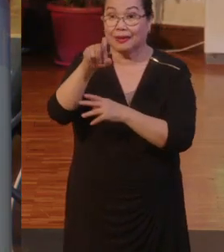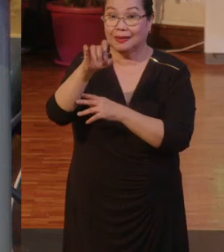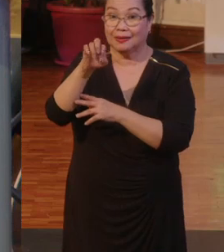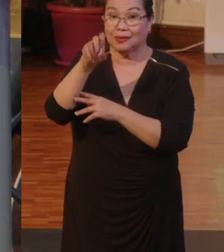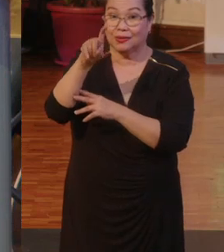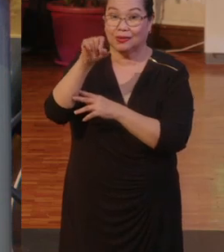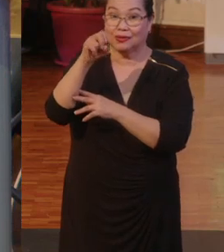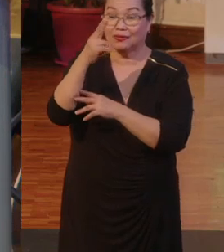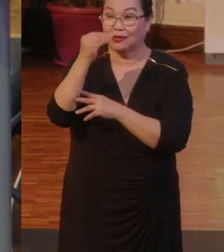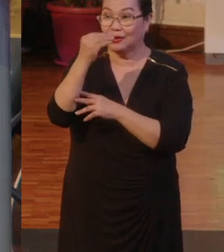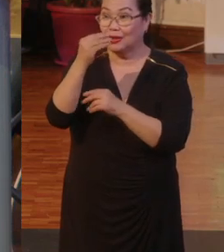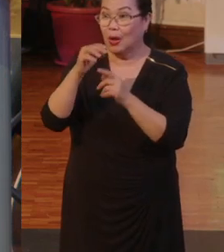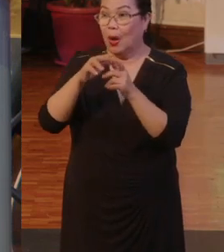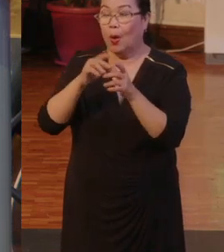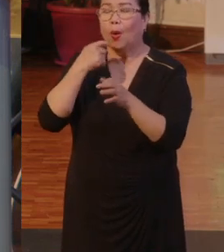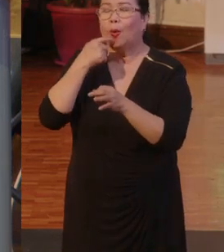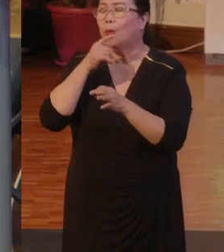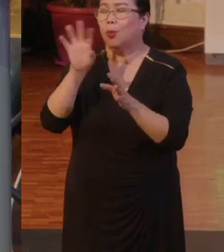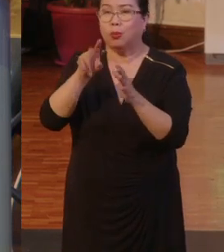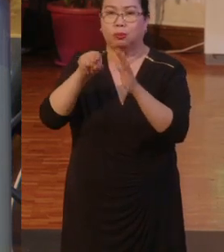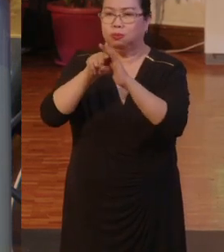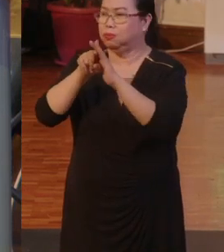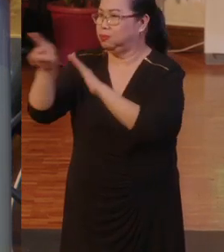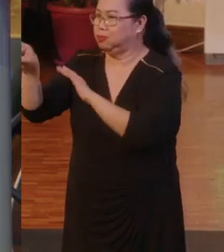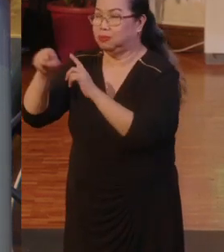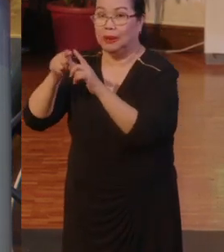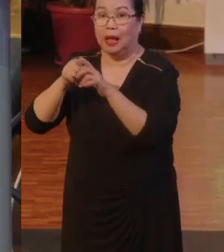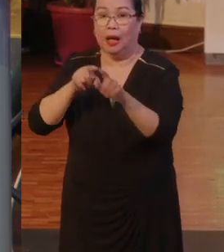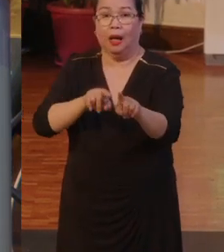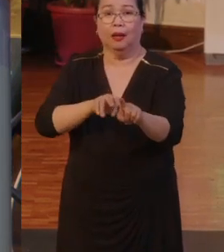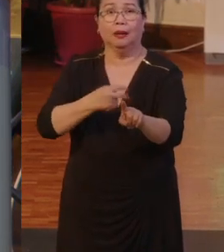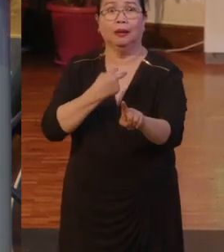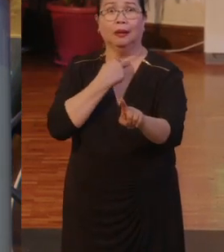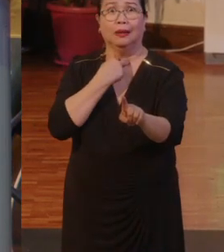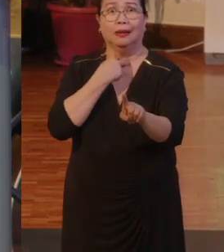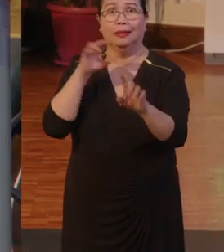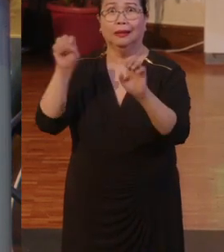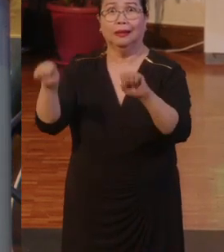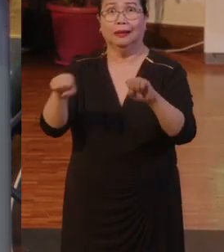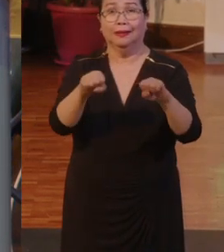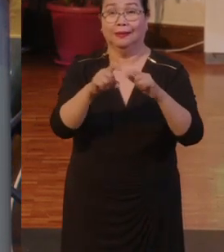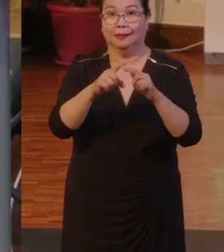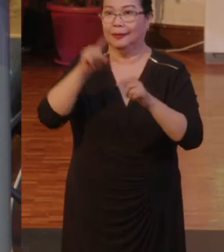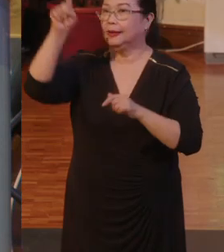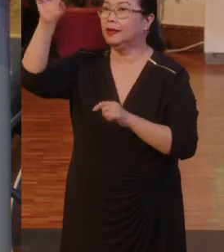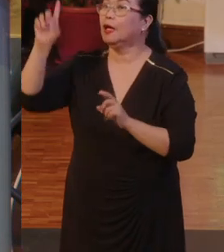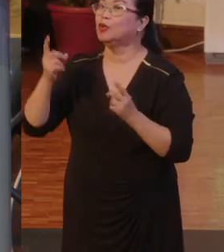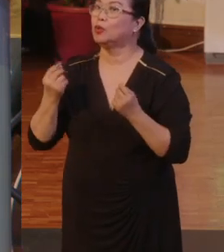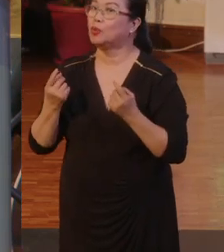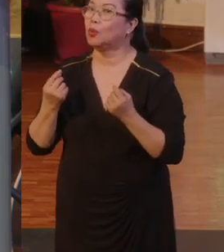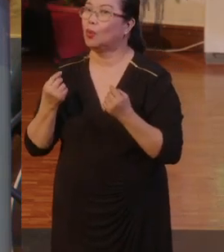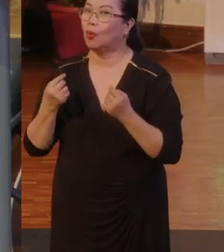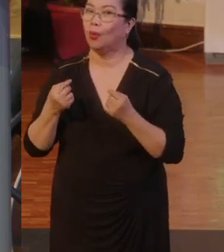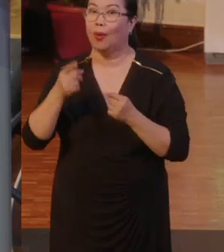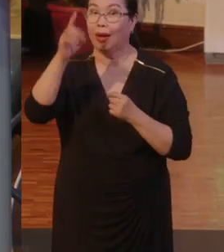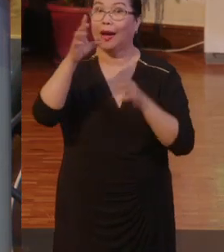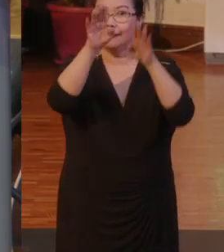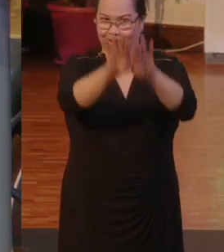14, wala silang pwedeng takbuhan, kundi ang dagat. So anong ginawa ng Diyos? Hinati niya yung